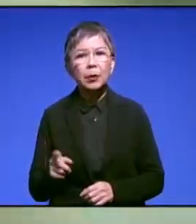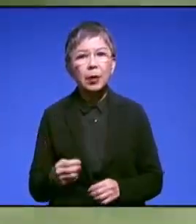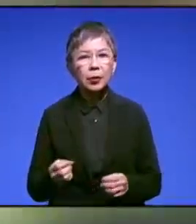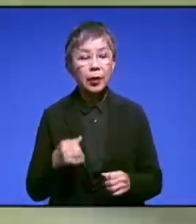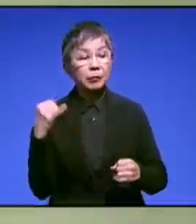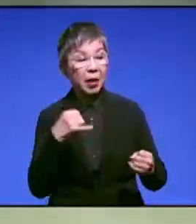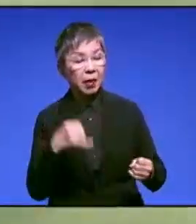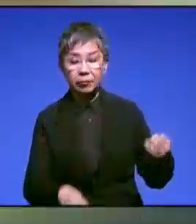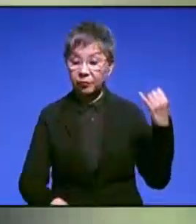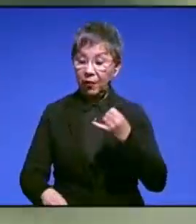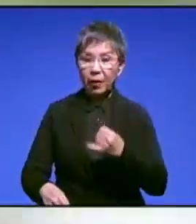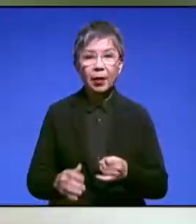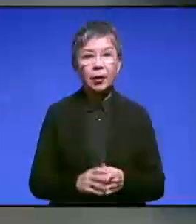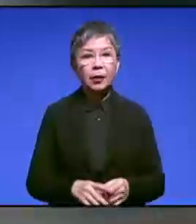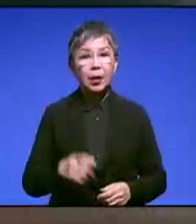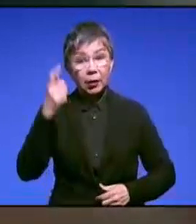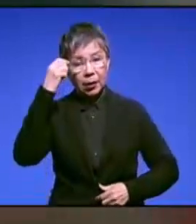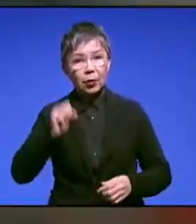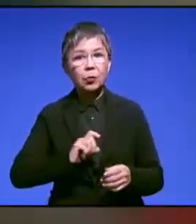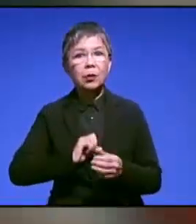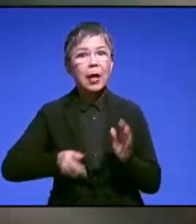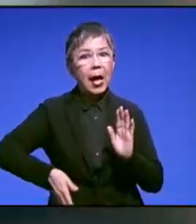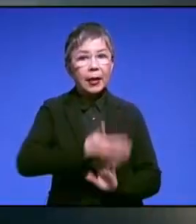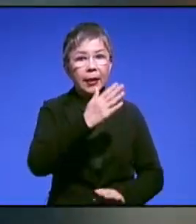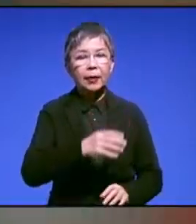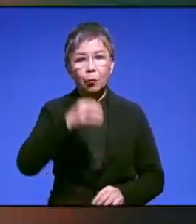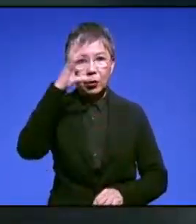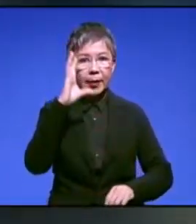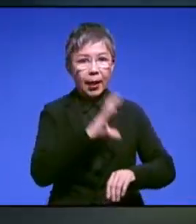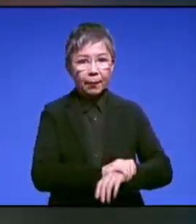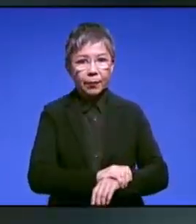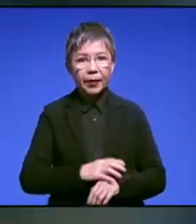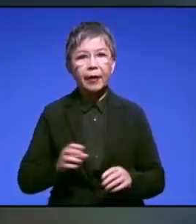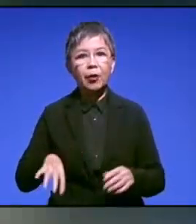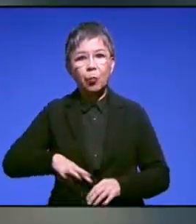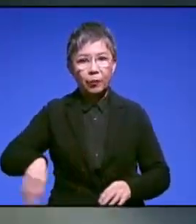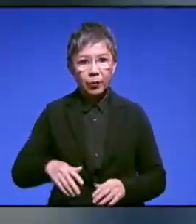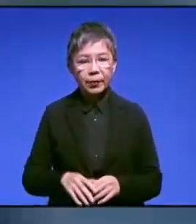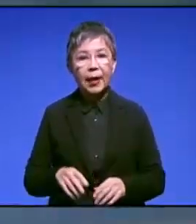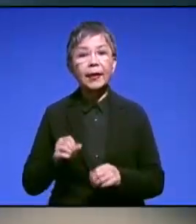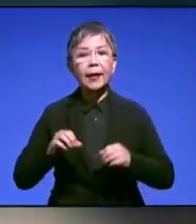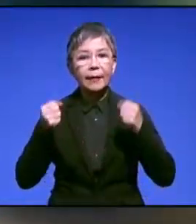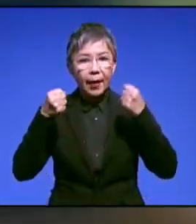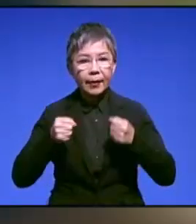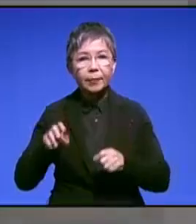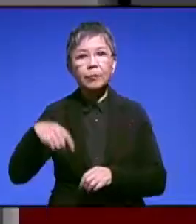saling ejek. Pelaku yang sempat melarikan diri ditangkap di rumah kerabatnya. Pelaku kini ditahan di Mapolsek setempat.